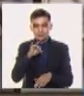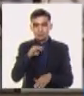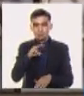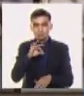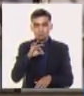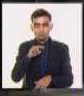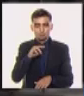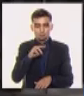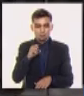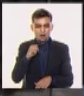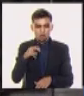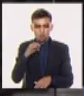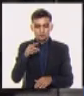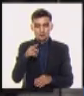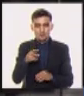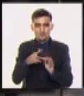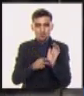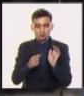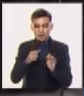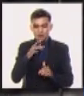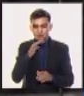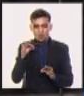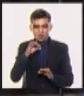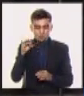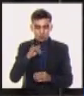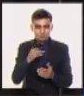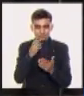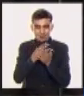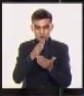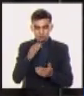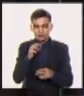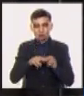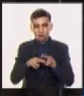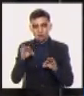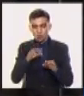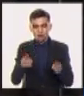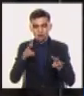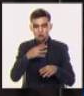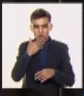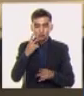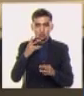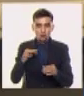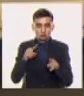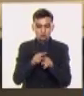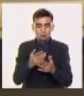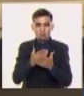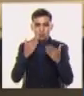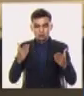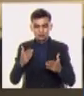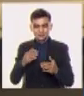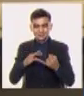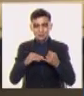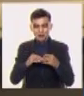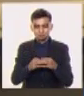история которого насчитывает 2800 лет от античных построек здесь уже ничего не осталось тем не менее огромная вытянутая